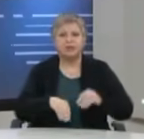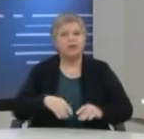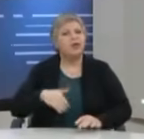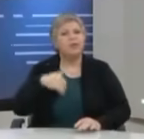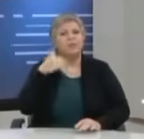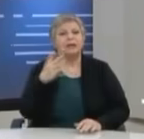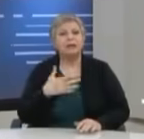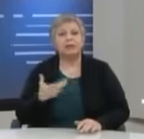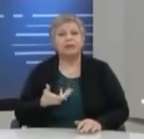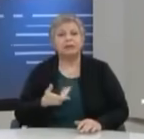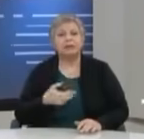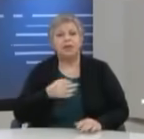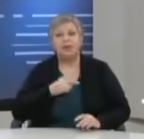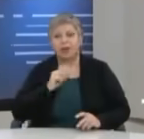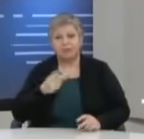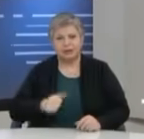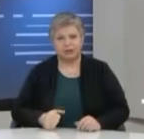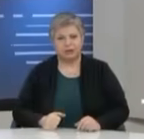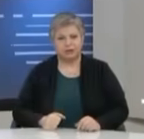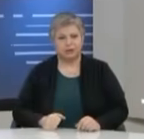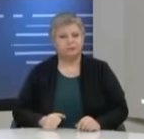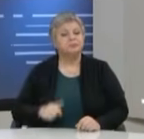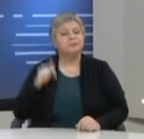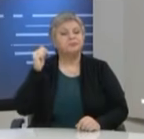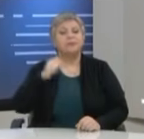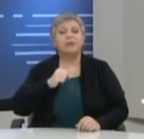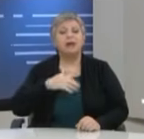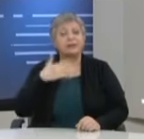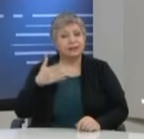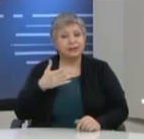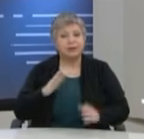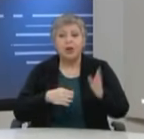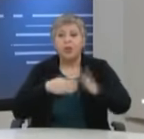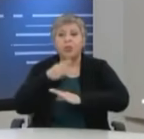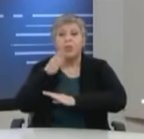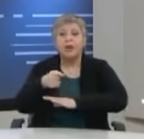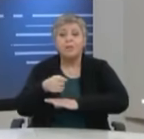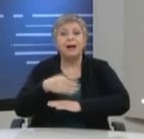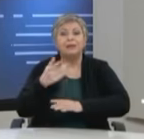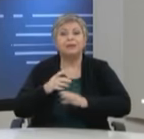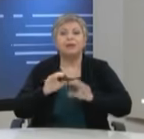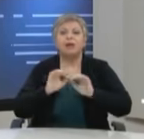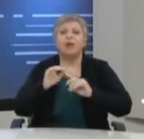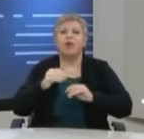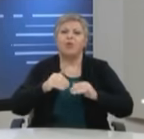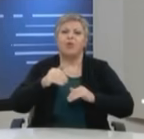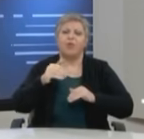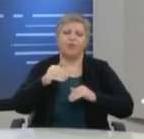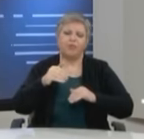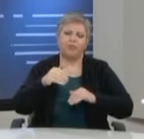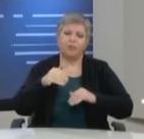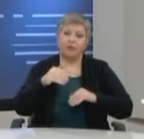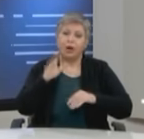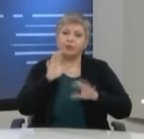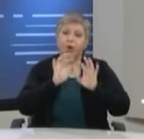Και εσείς μπορεί να έχετε δυσκολία να ξαναπατήσετε το πόδι σας στη Μακεδονία, αλλά τις συνέπειες αυτού που υπογράφετε θα τις πληρώνουμε